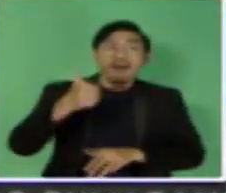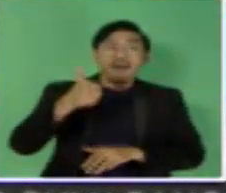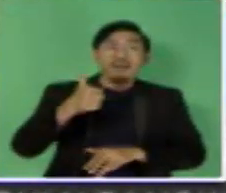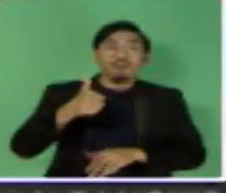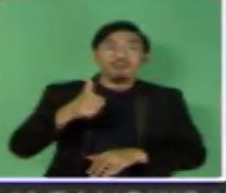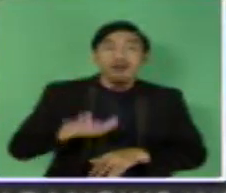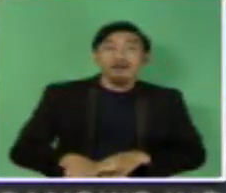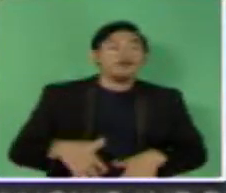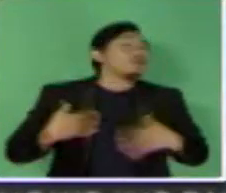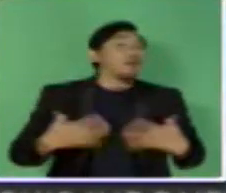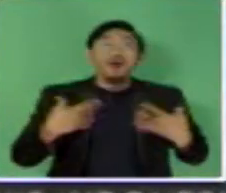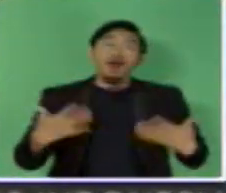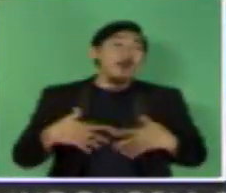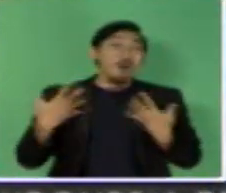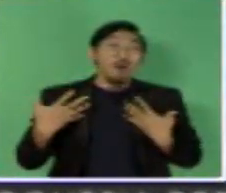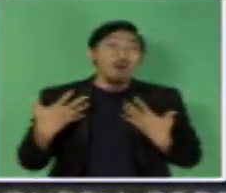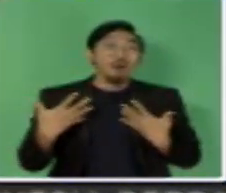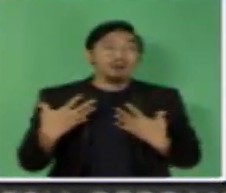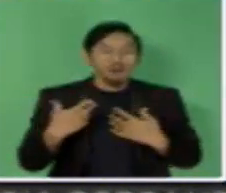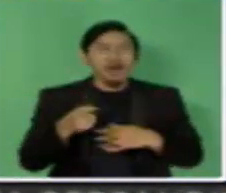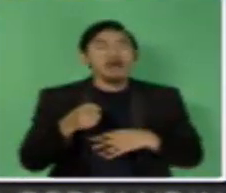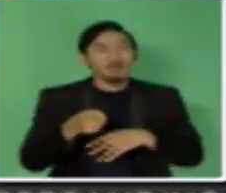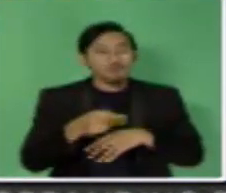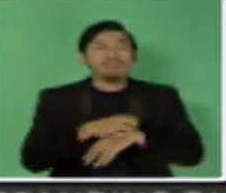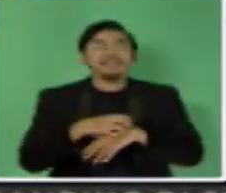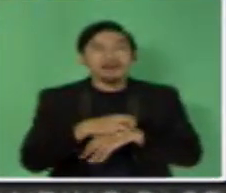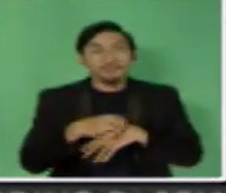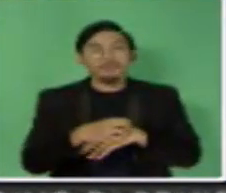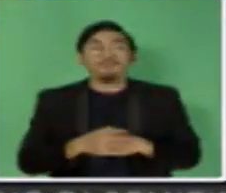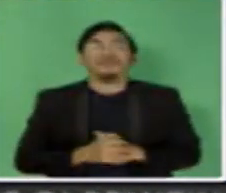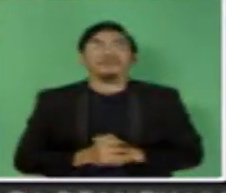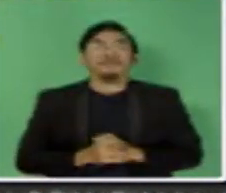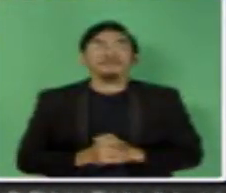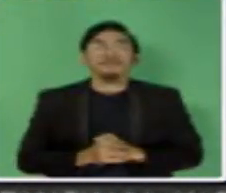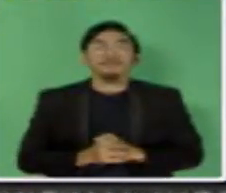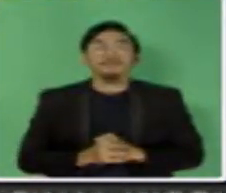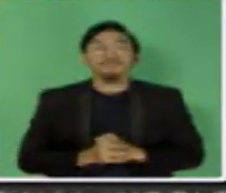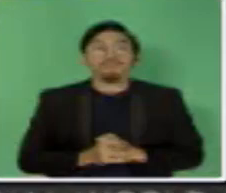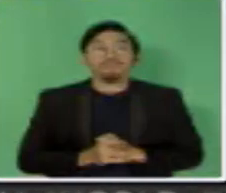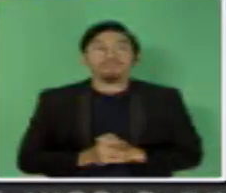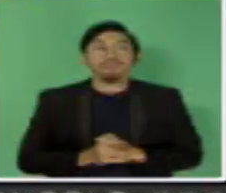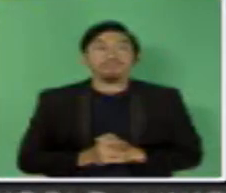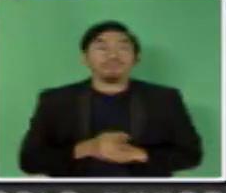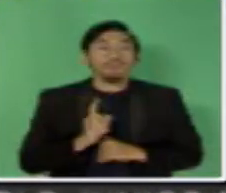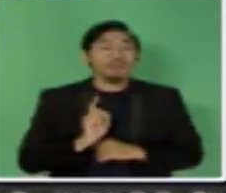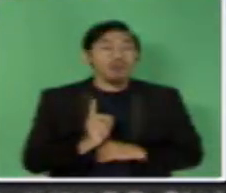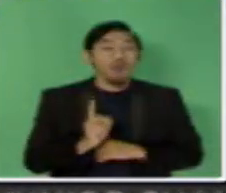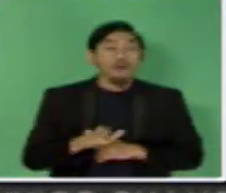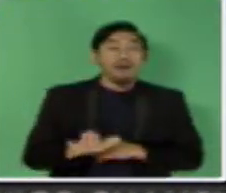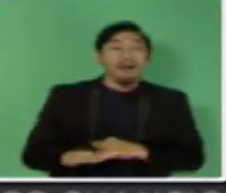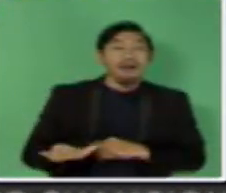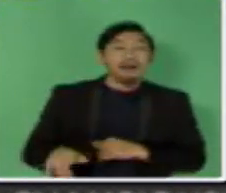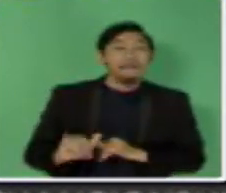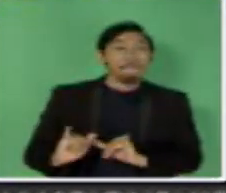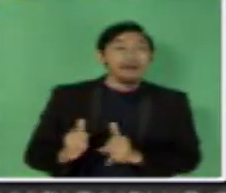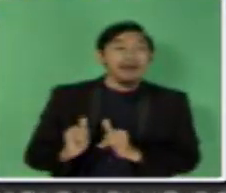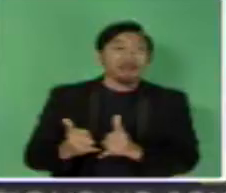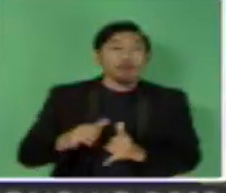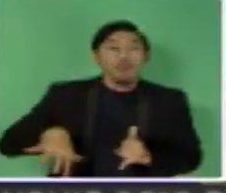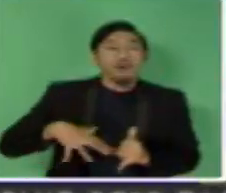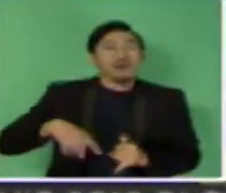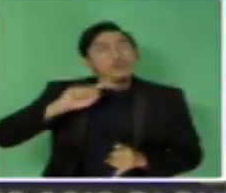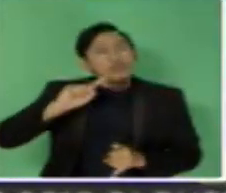satu malam. Jadi memang dimulai dari awal, pertama-tama dari kecil nih yang jelas ya.